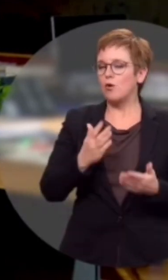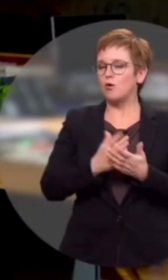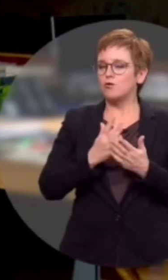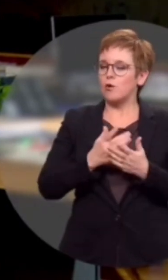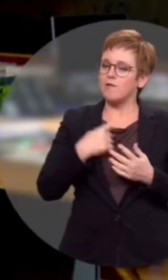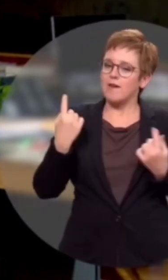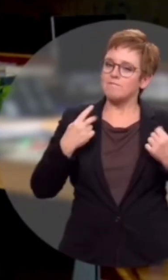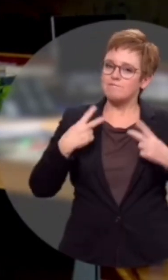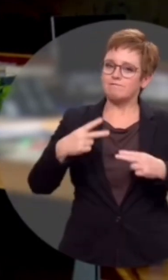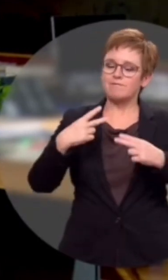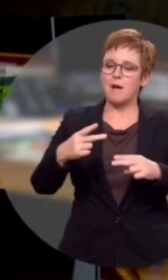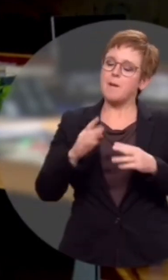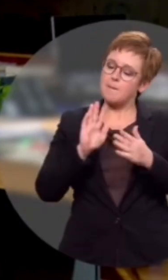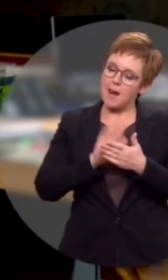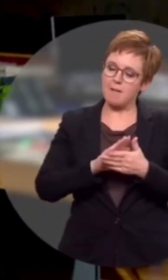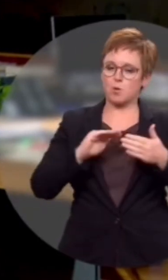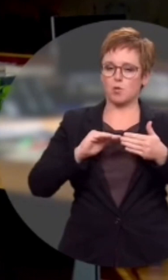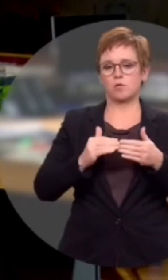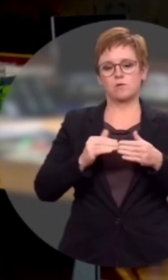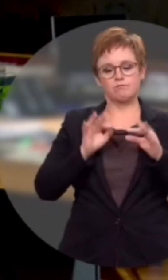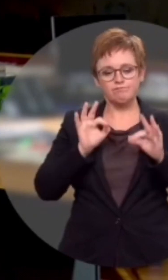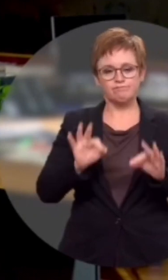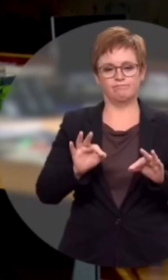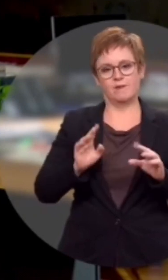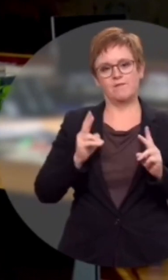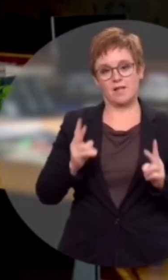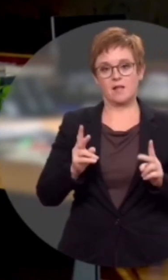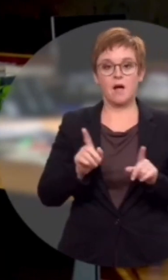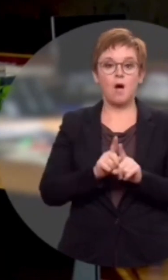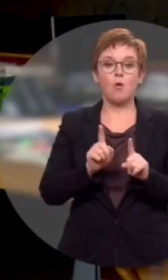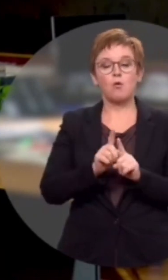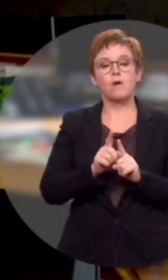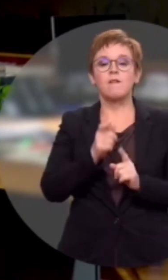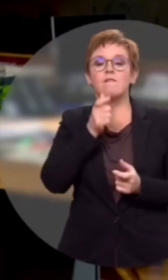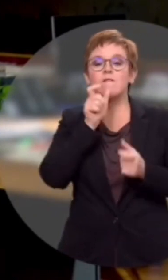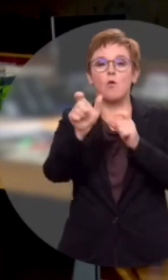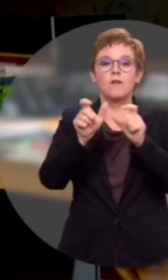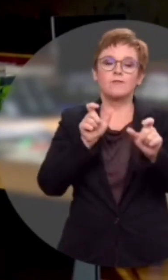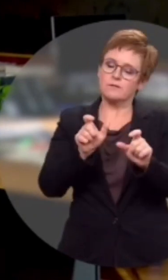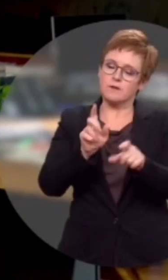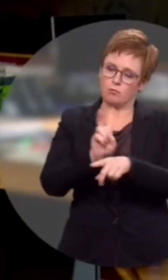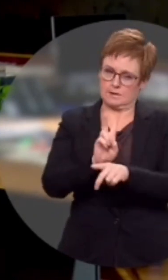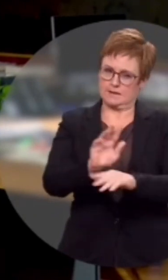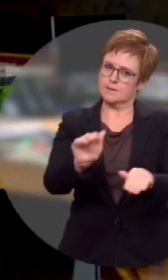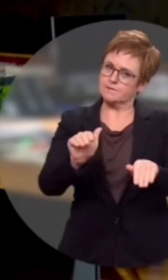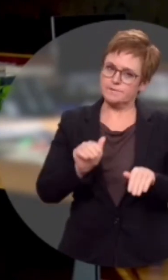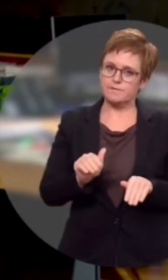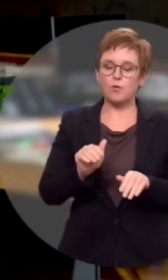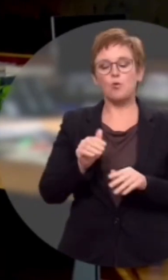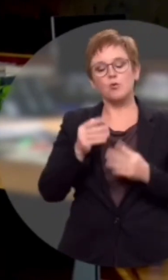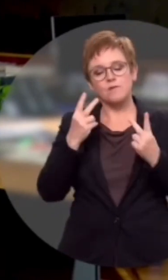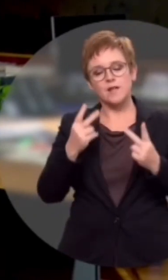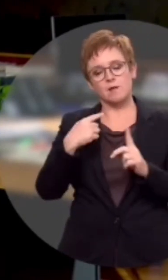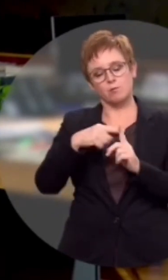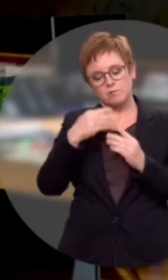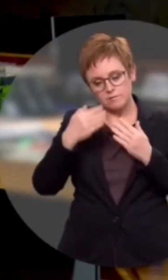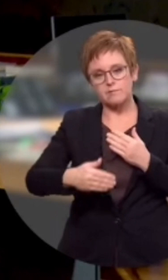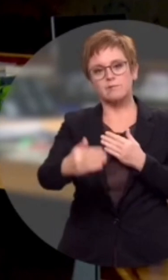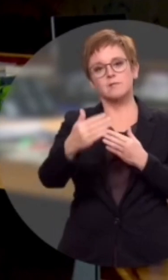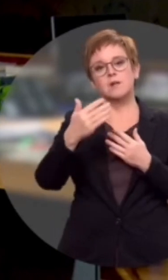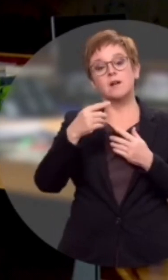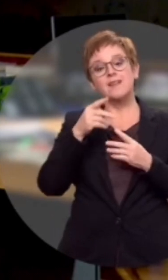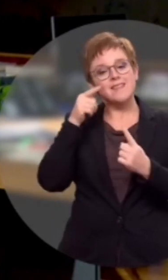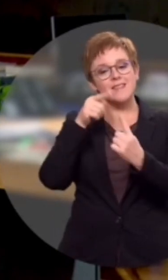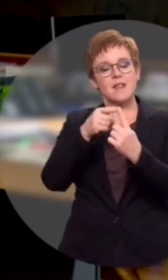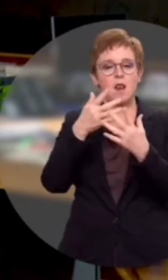tun, konstruktiv bleiben, auch in der Wahl unserer Worte und nach vorne schauen, den Blick auf die